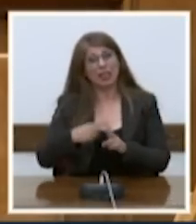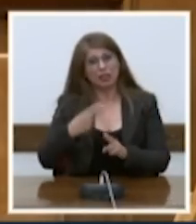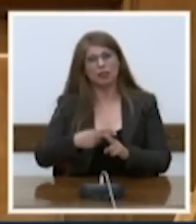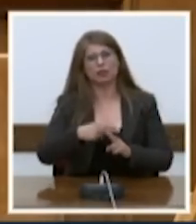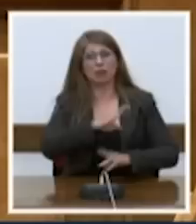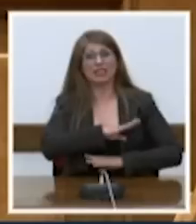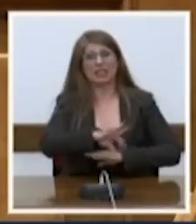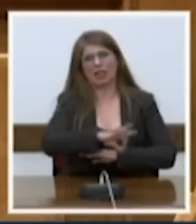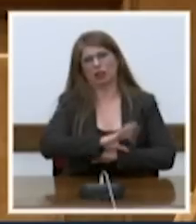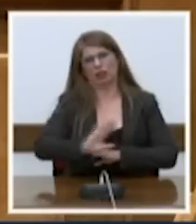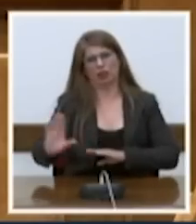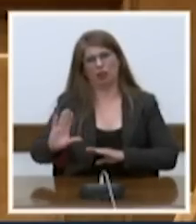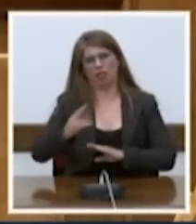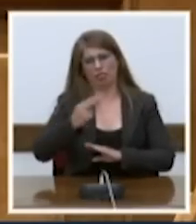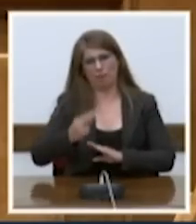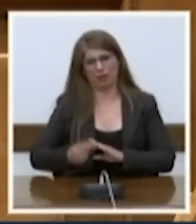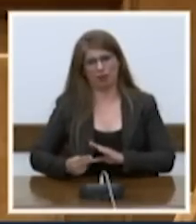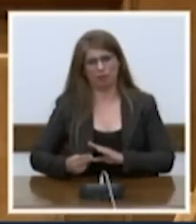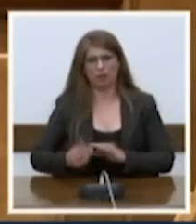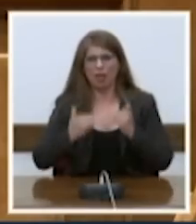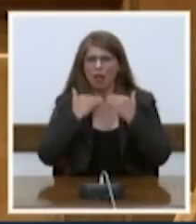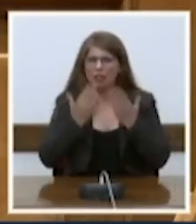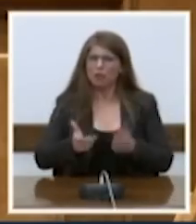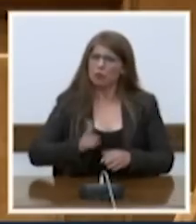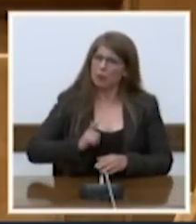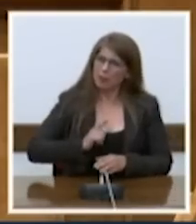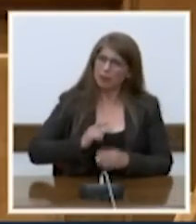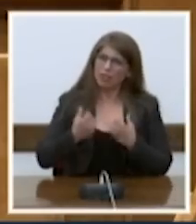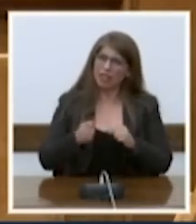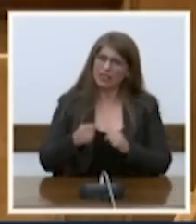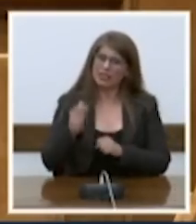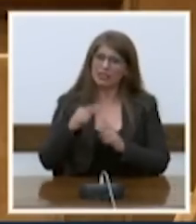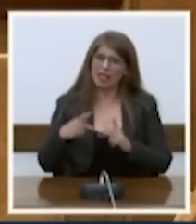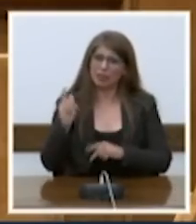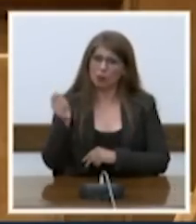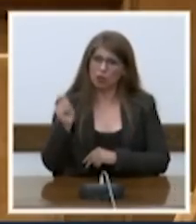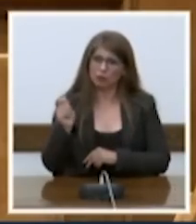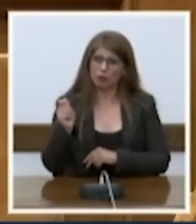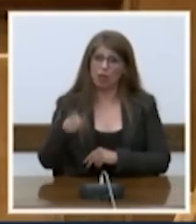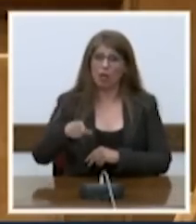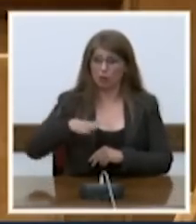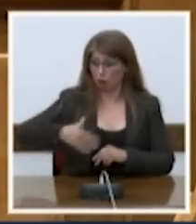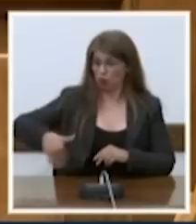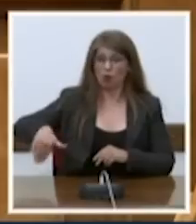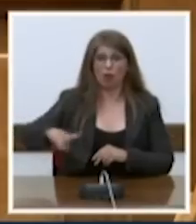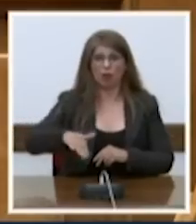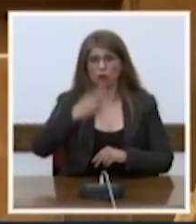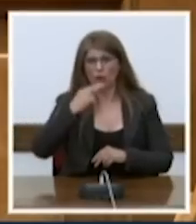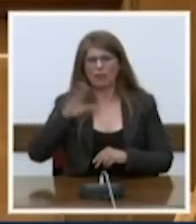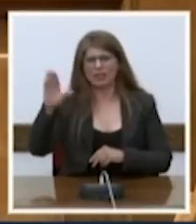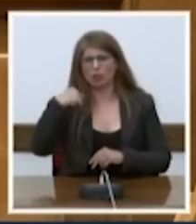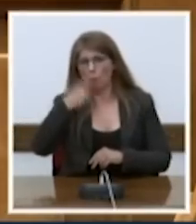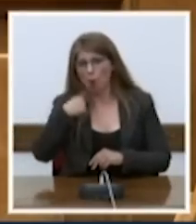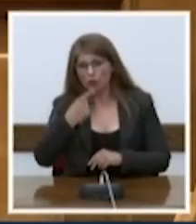Ούτε μπορεί κανείς να περιμένει ότι θα ασκήσει αντιπολίτευση από τη σκοπιά του λαού το φασιστικό